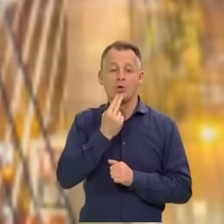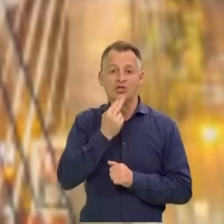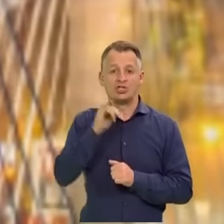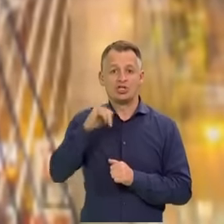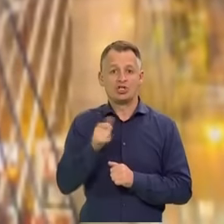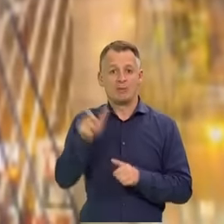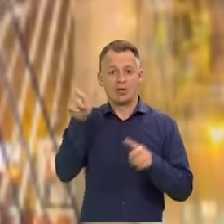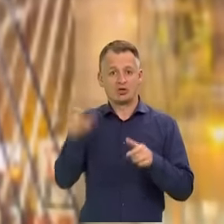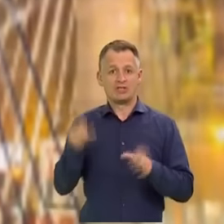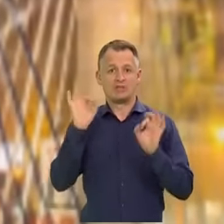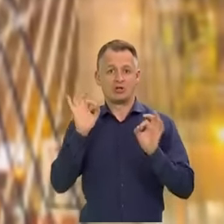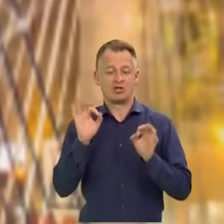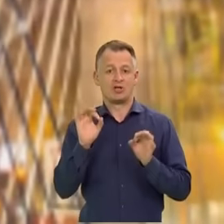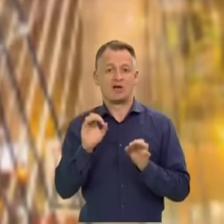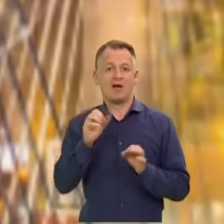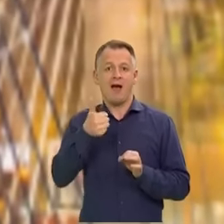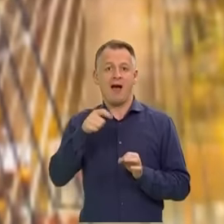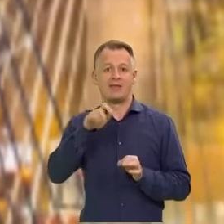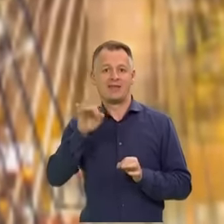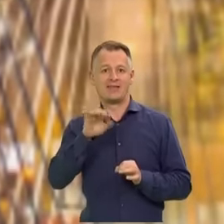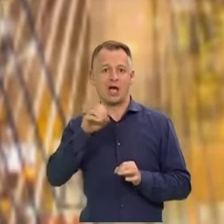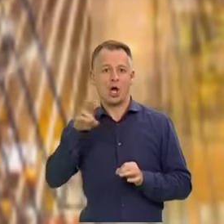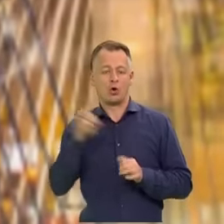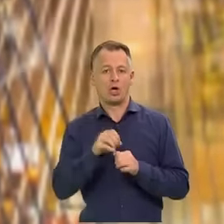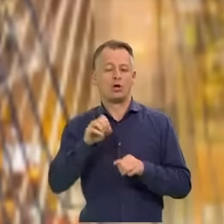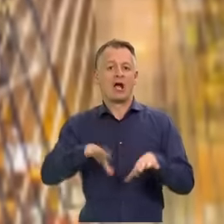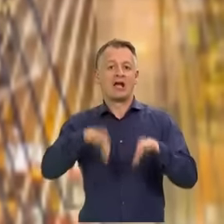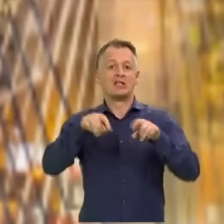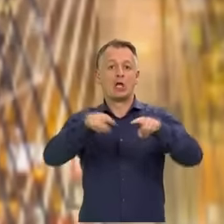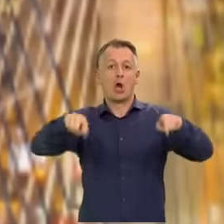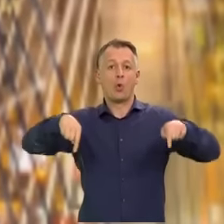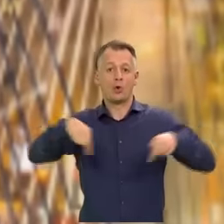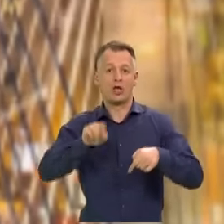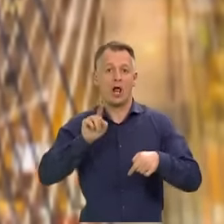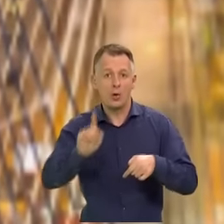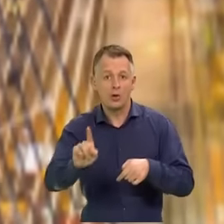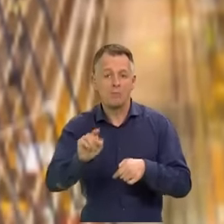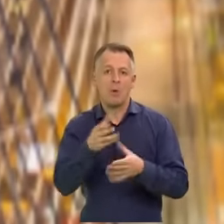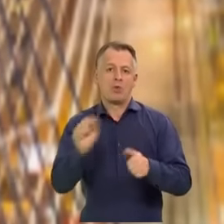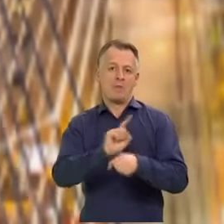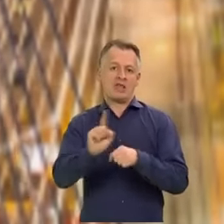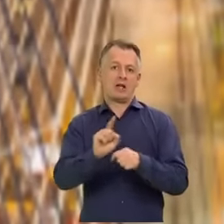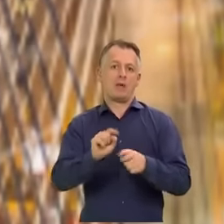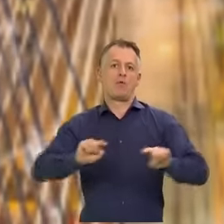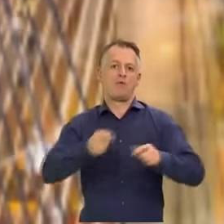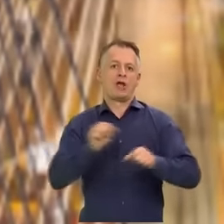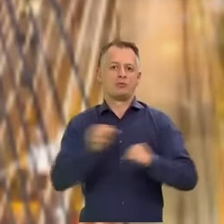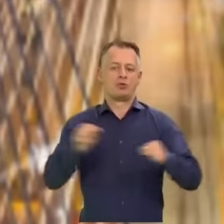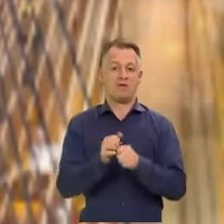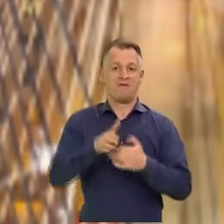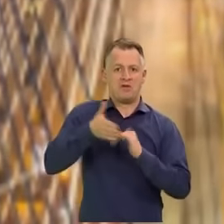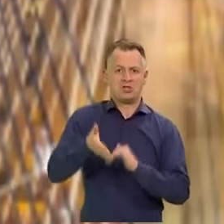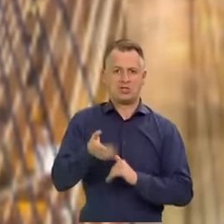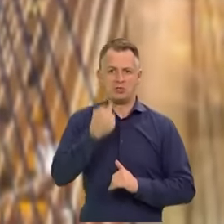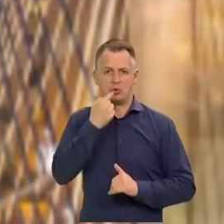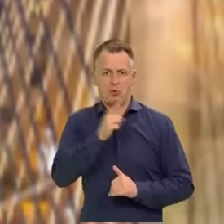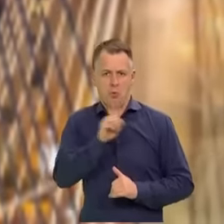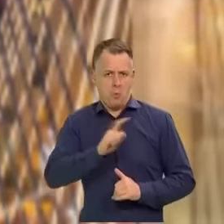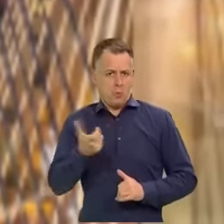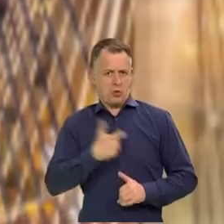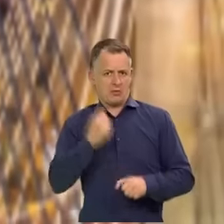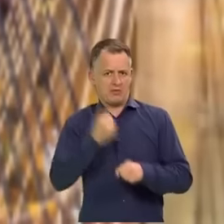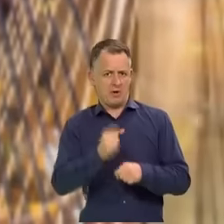antitero au descoperit în curtea lui mai multe materiale pirotehnice și explozive. Vecinii nu cred însă că bărbatul ar fi fost capabil de așa ceva